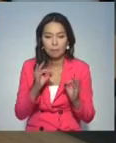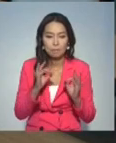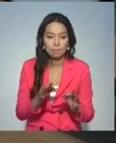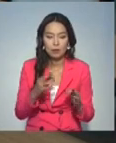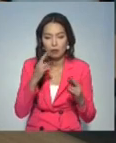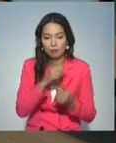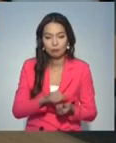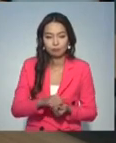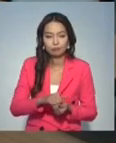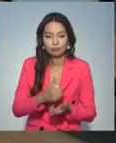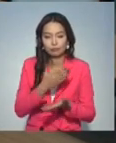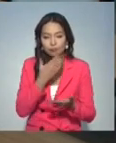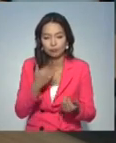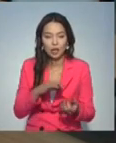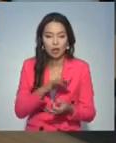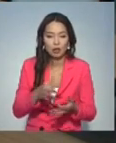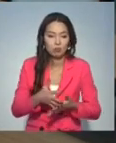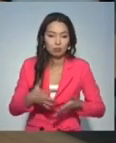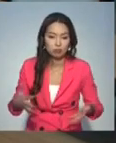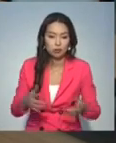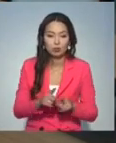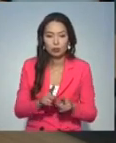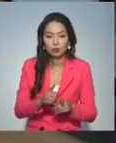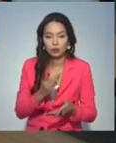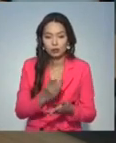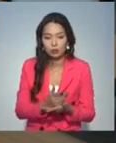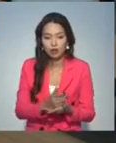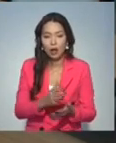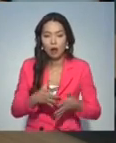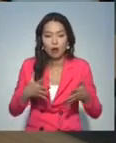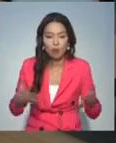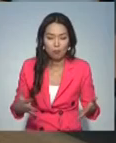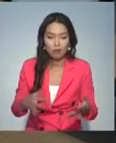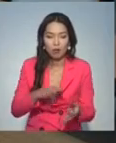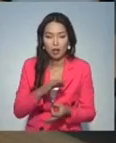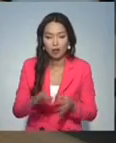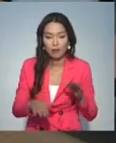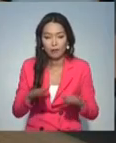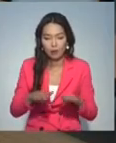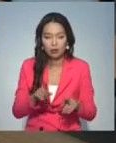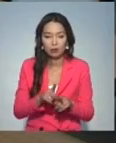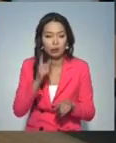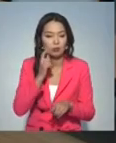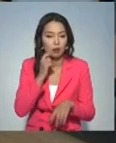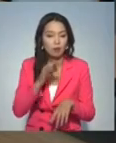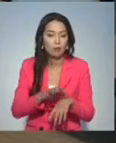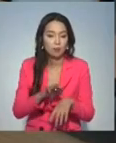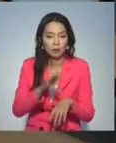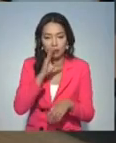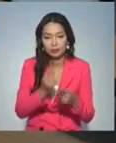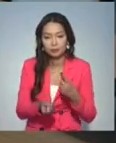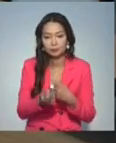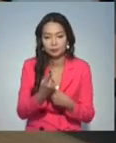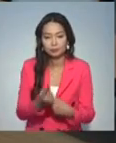қорытылмайды. Адамның артық салмақ жинауына әсер етеді. Ал артық салмақ айықпас ауруға шалдықтыру мүмкін.